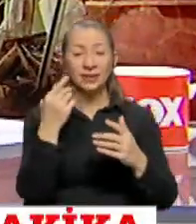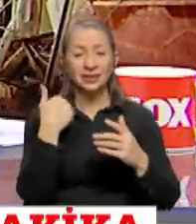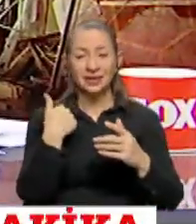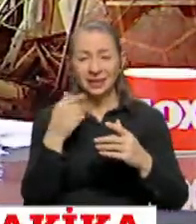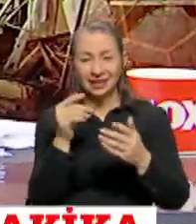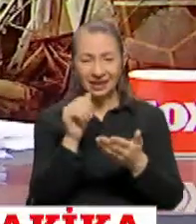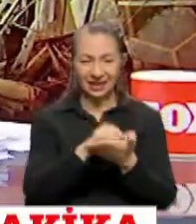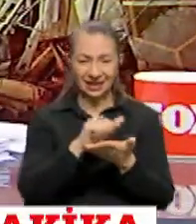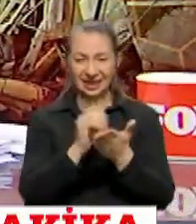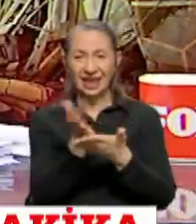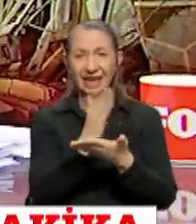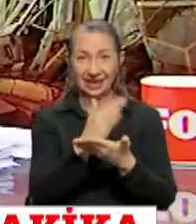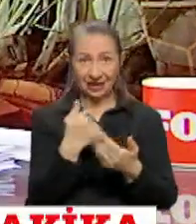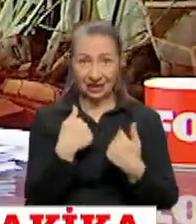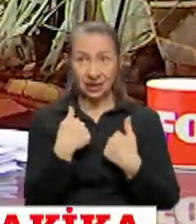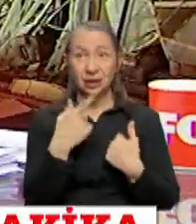yayında, dergide